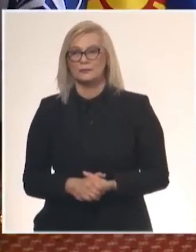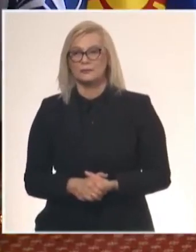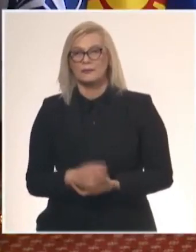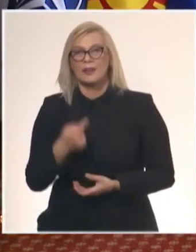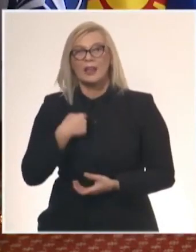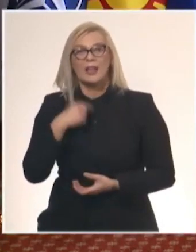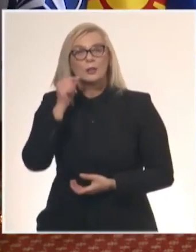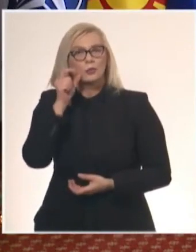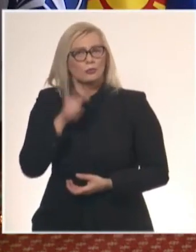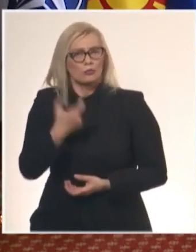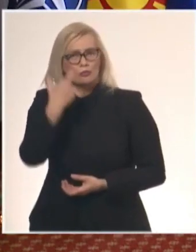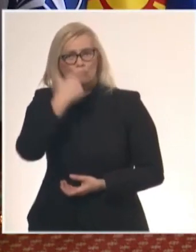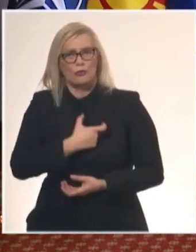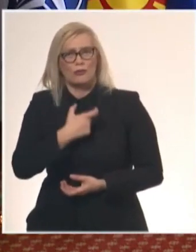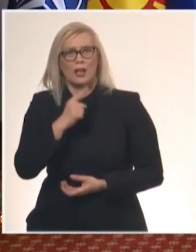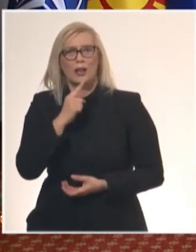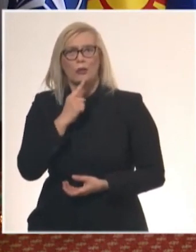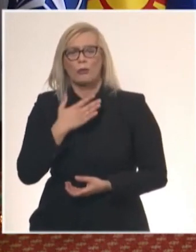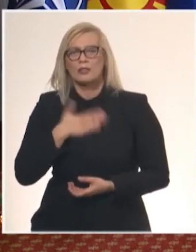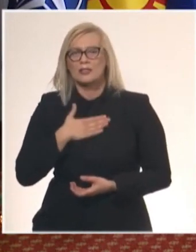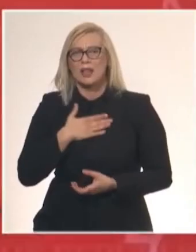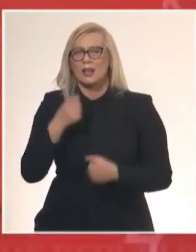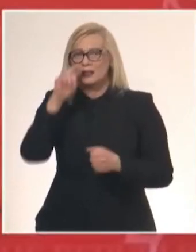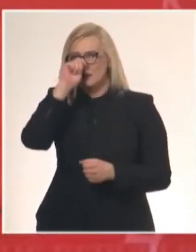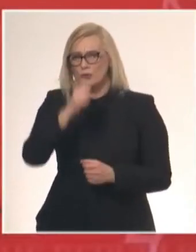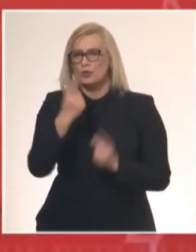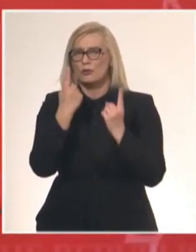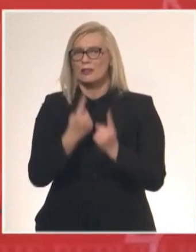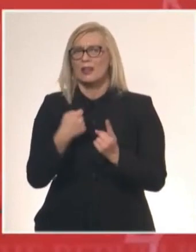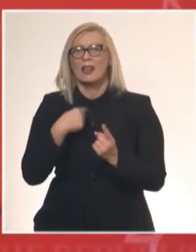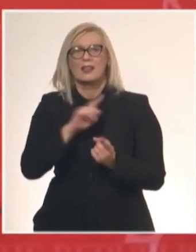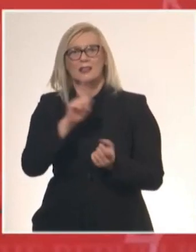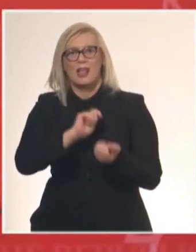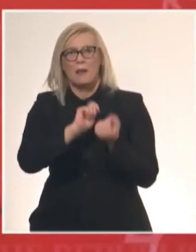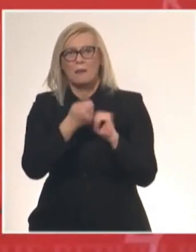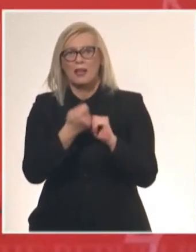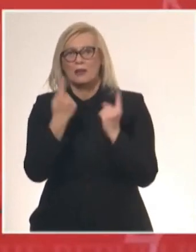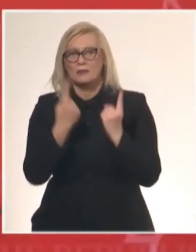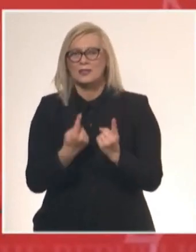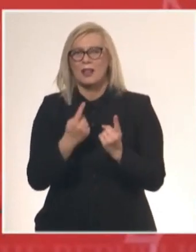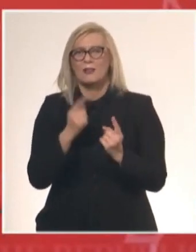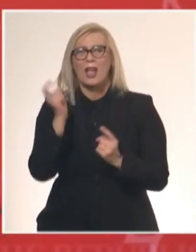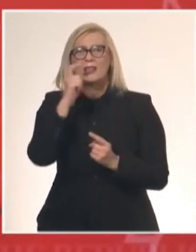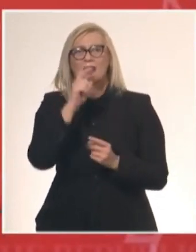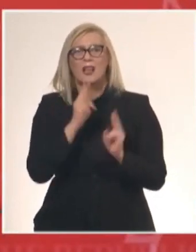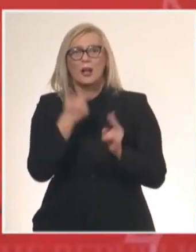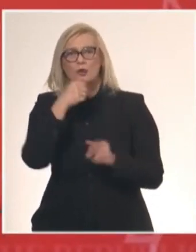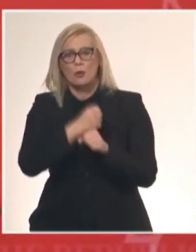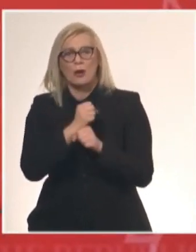Јас сум човек кој што се држи за своите ставови. Јас не менувам ставови секој ден како што прават други